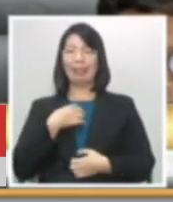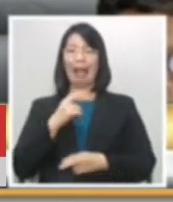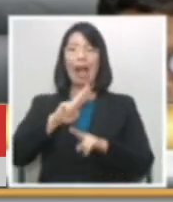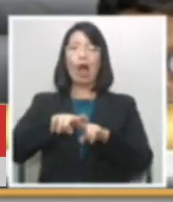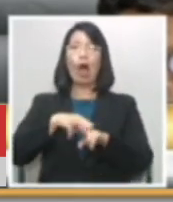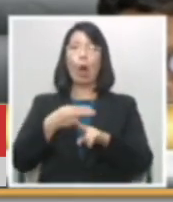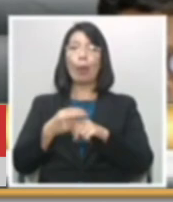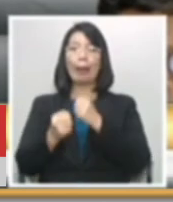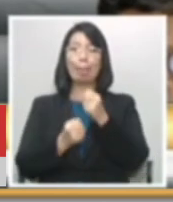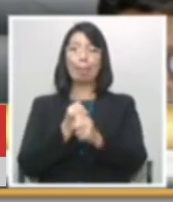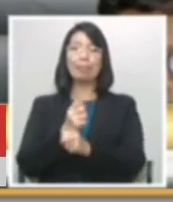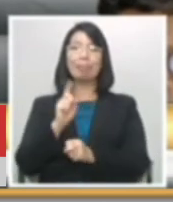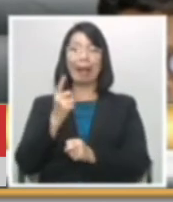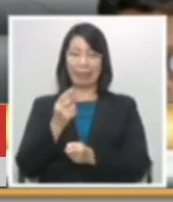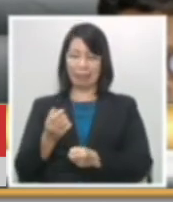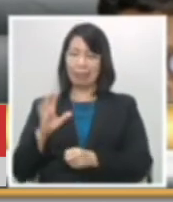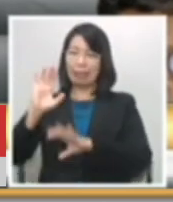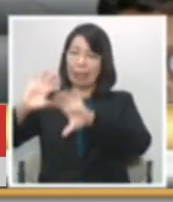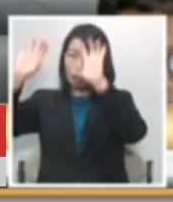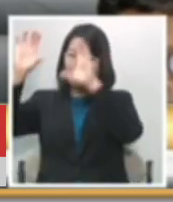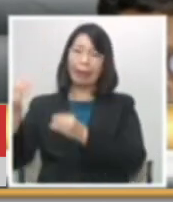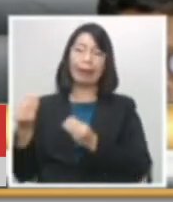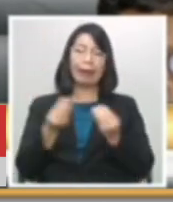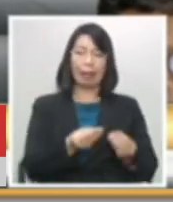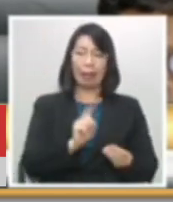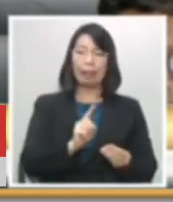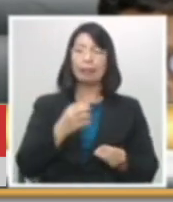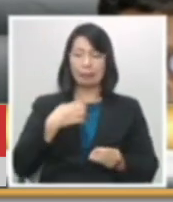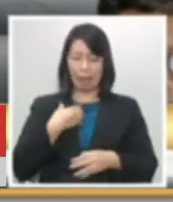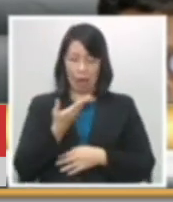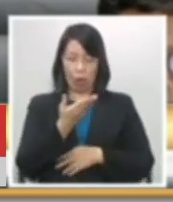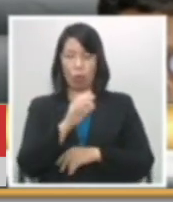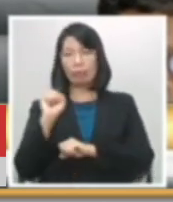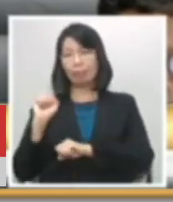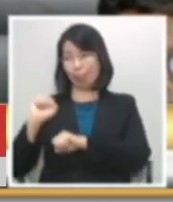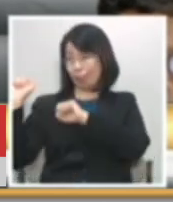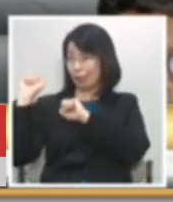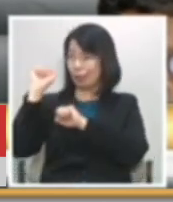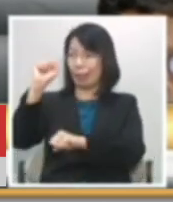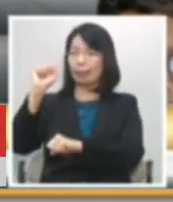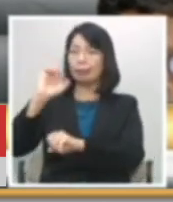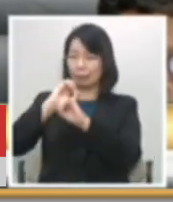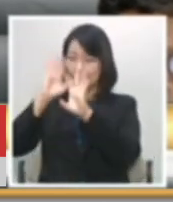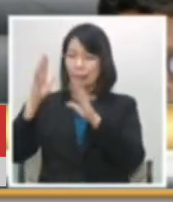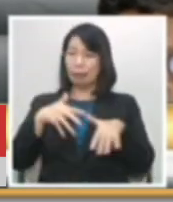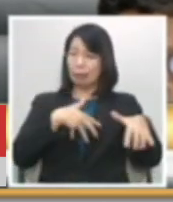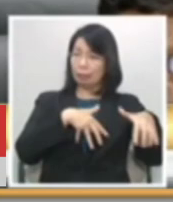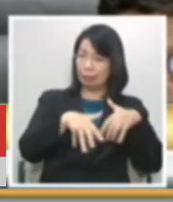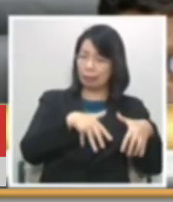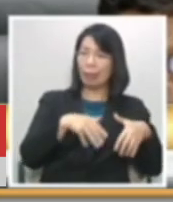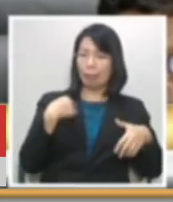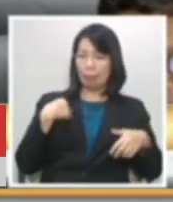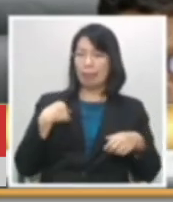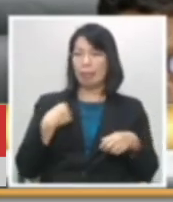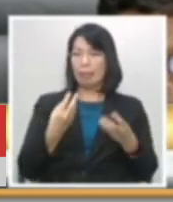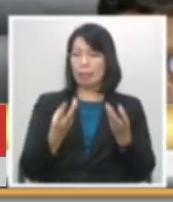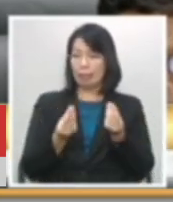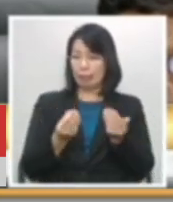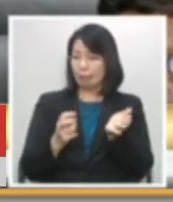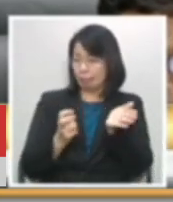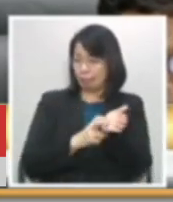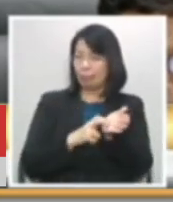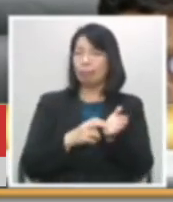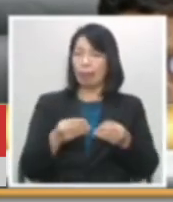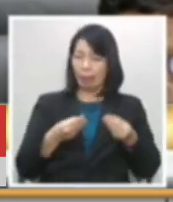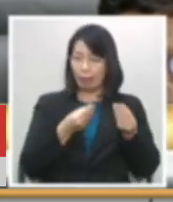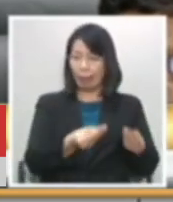ากรัฐบาลก็คือการประกาศให้ราษฎรได้มีแนวเขตชัดเจนระหว่